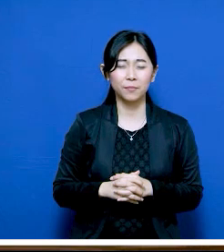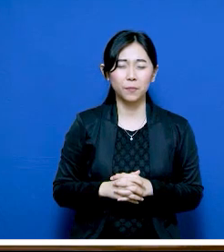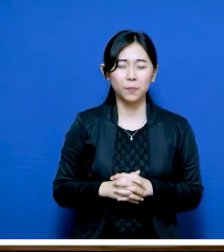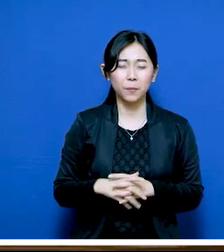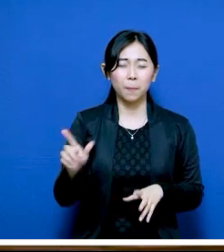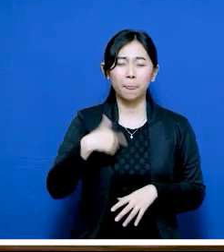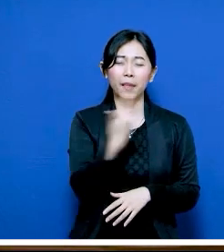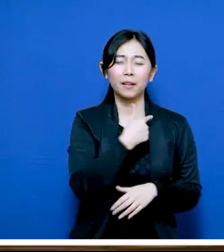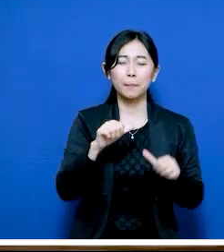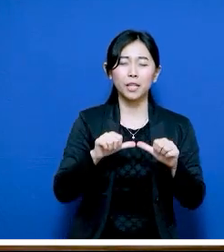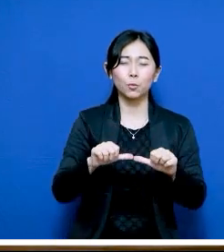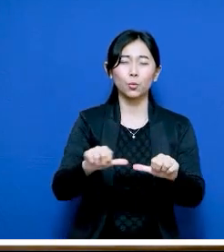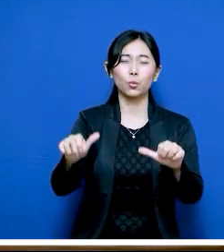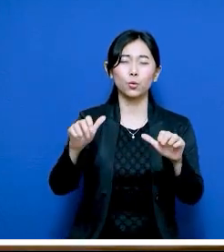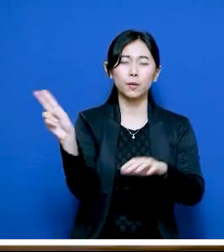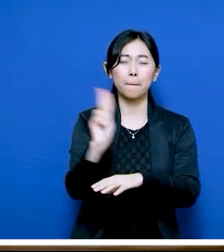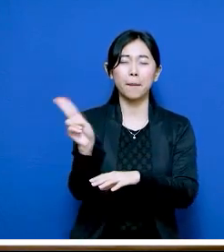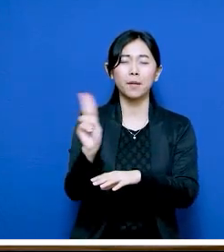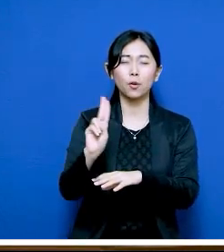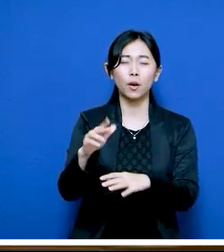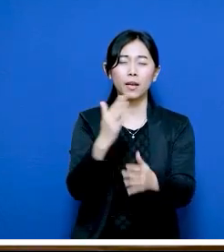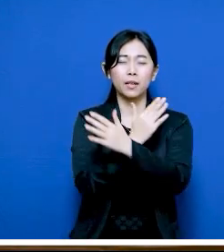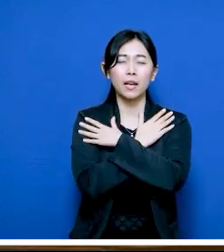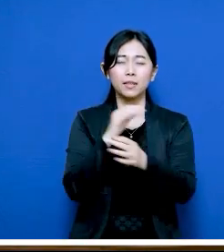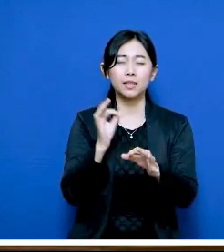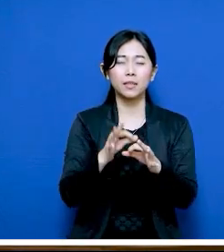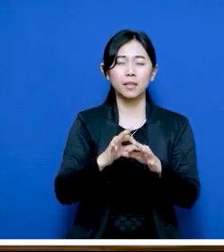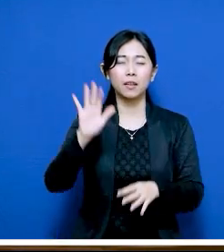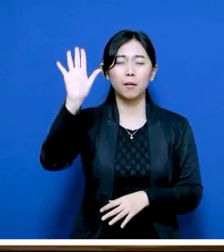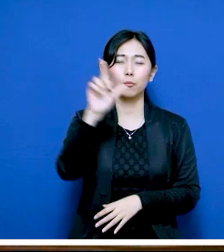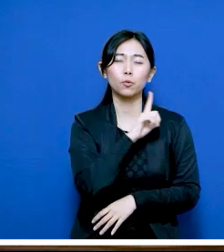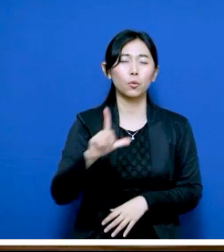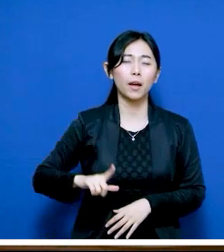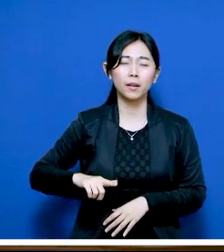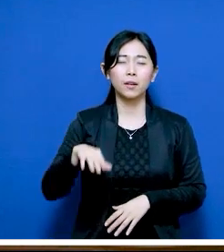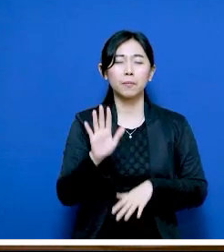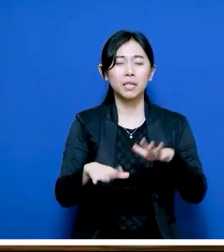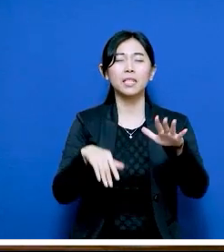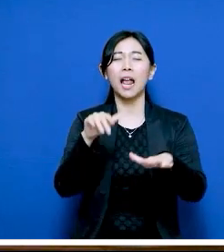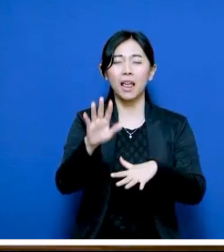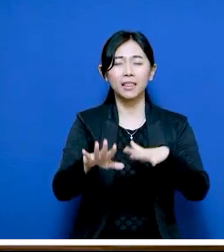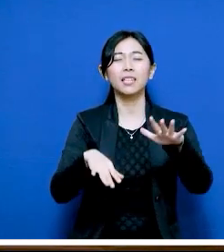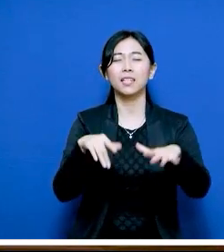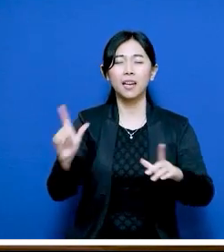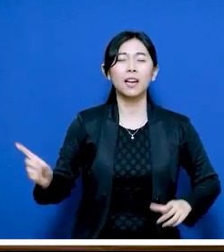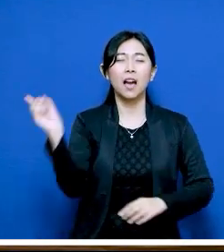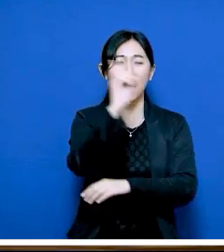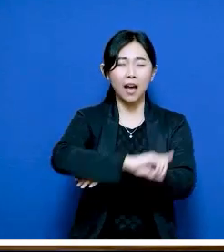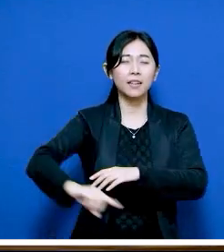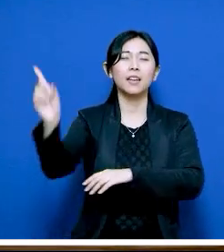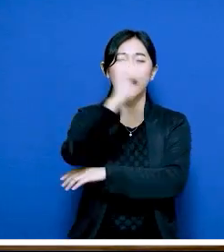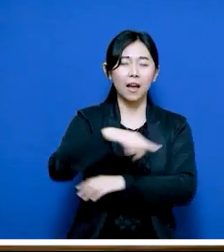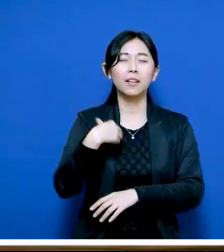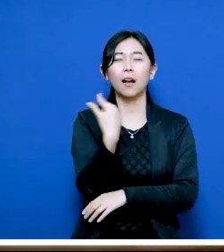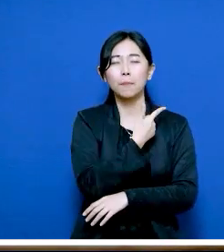Kami terus-menerus membutuhkan kasih setia Tuhan untuk menapaki hari-hari kami dalam